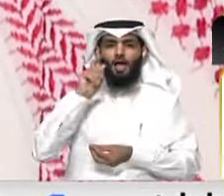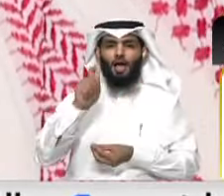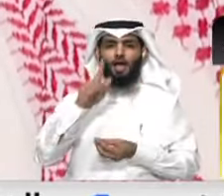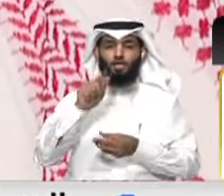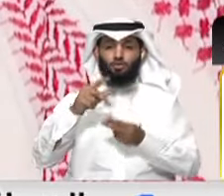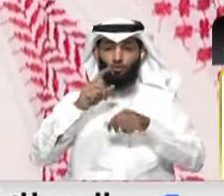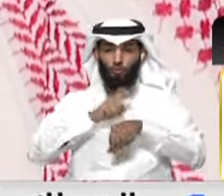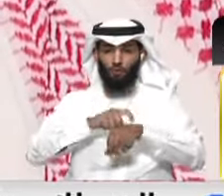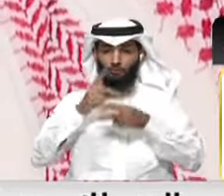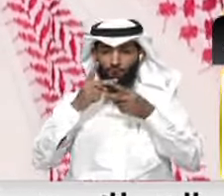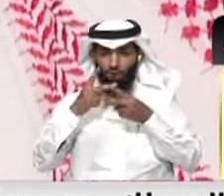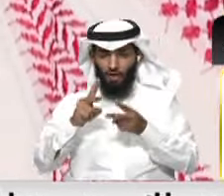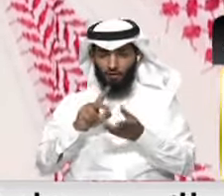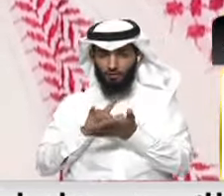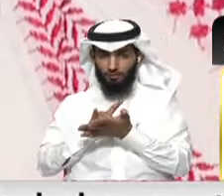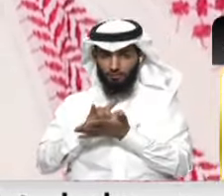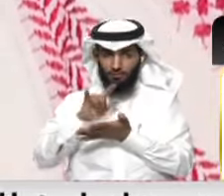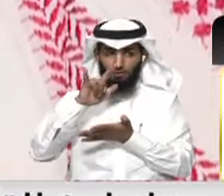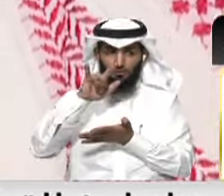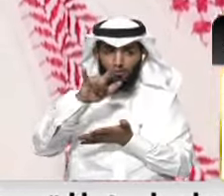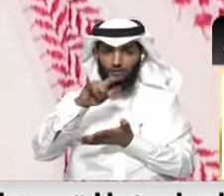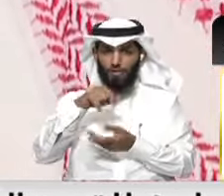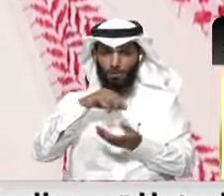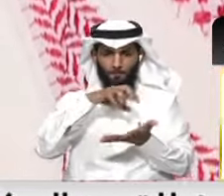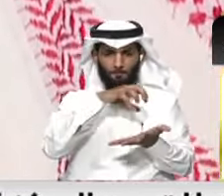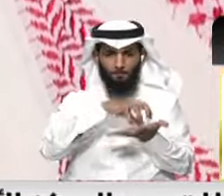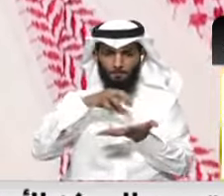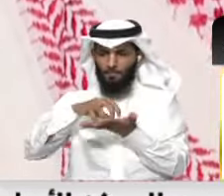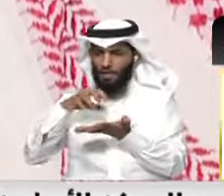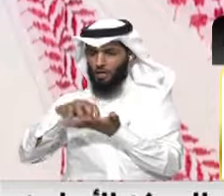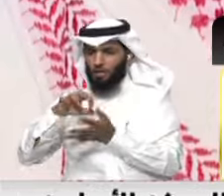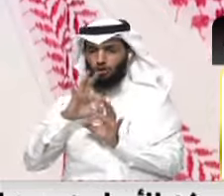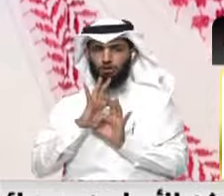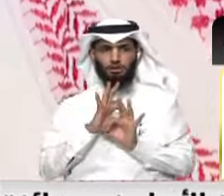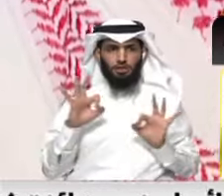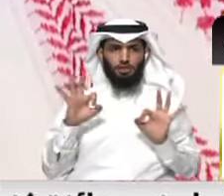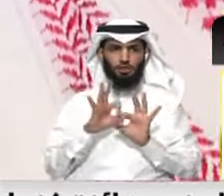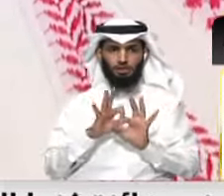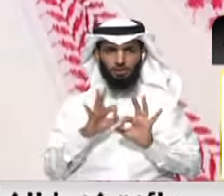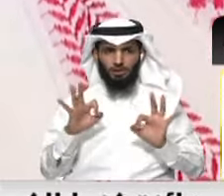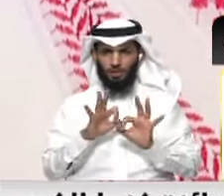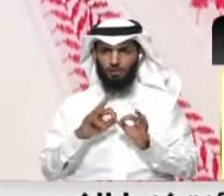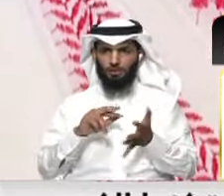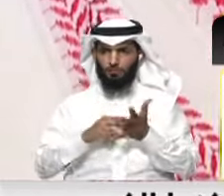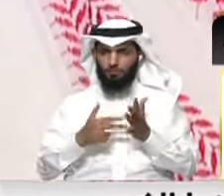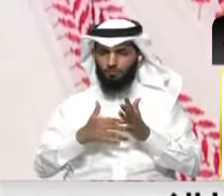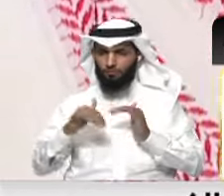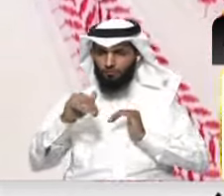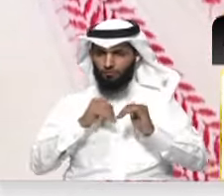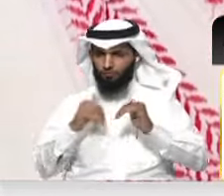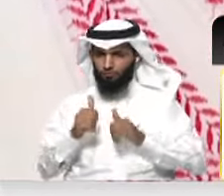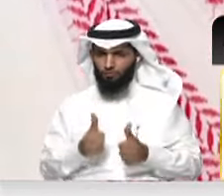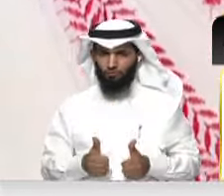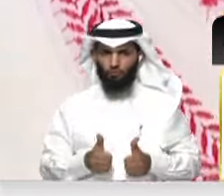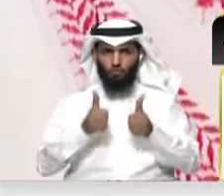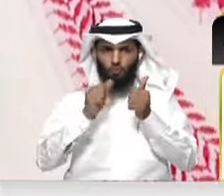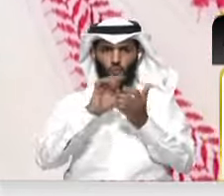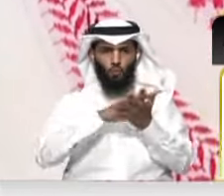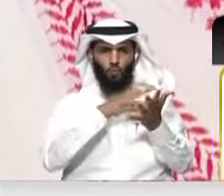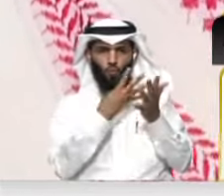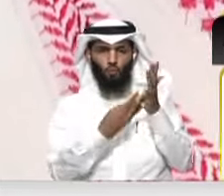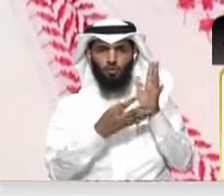الحيز الزماني والمكان في جميع مباني الركاب خذينا في على الحصص التشغيلية المطلوبة والجداول